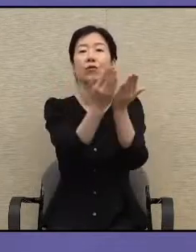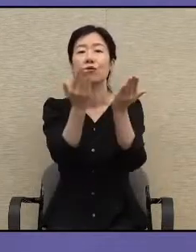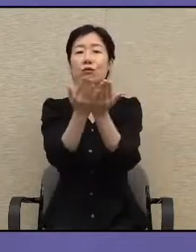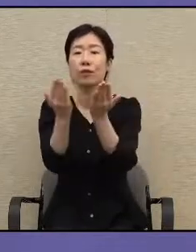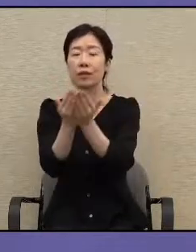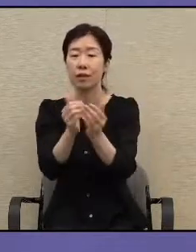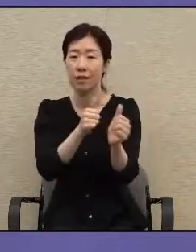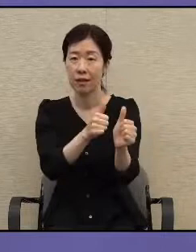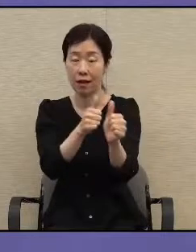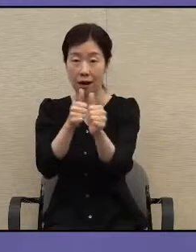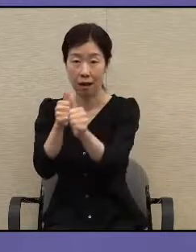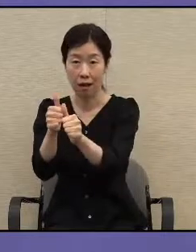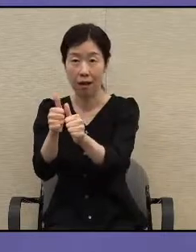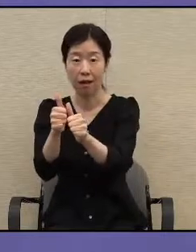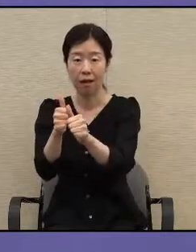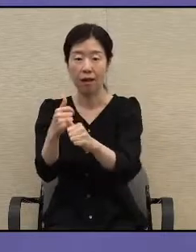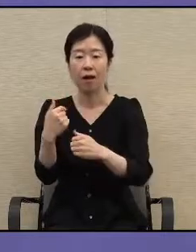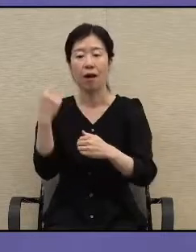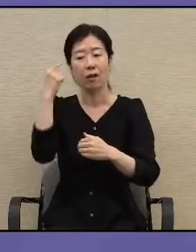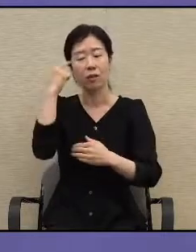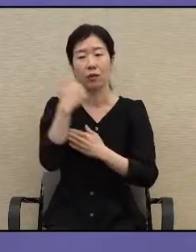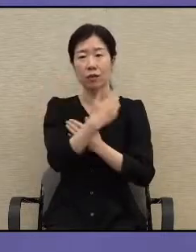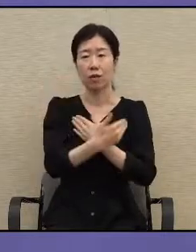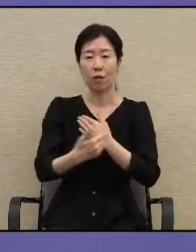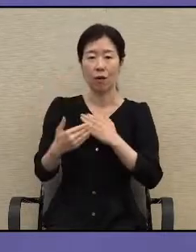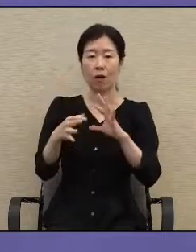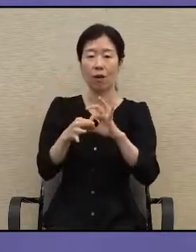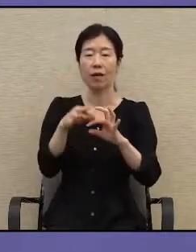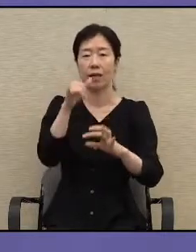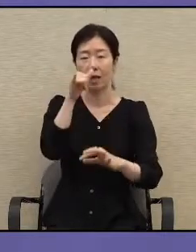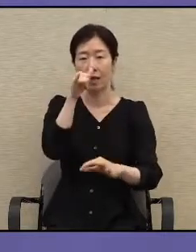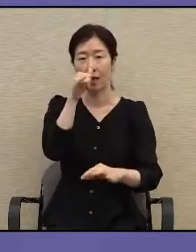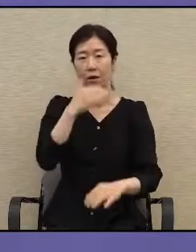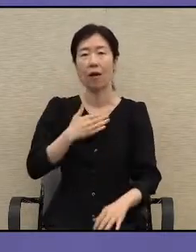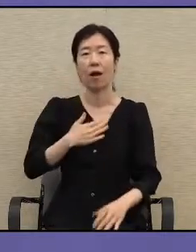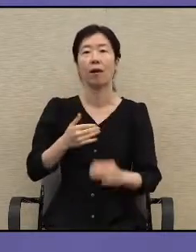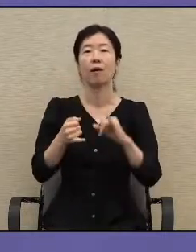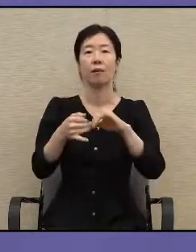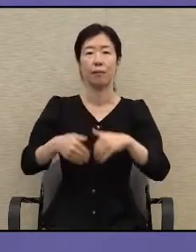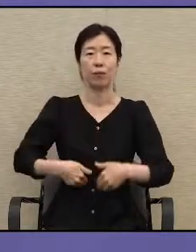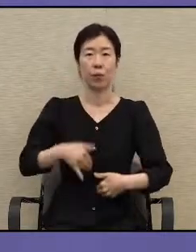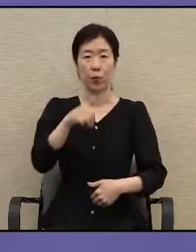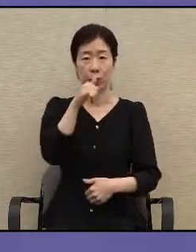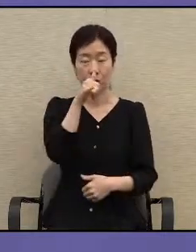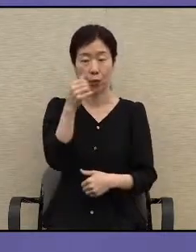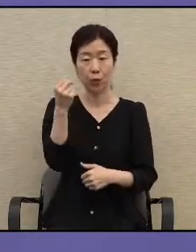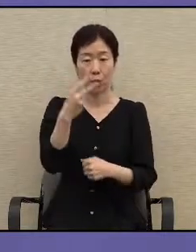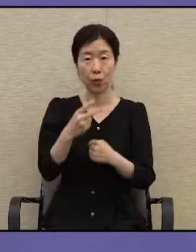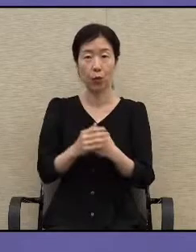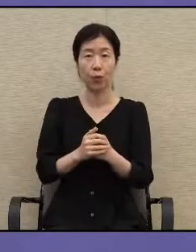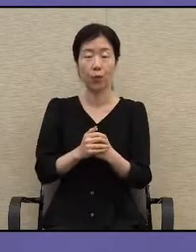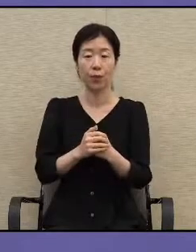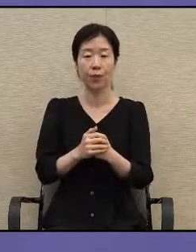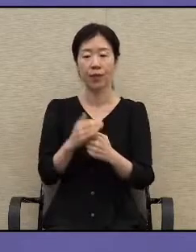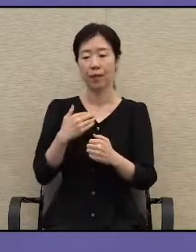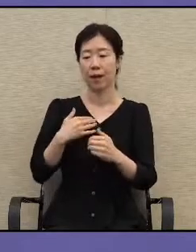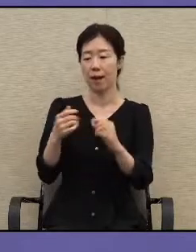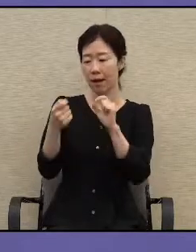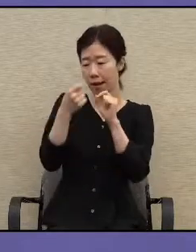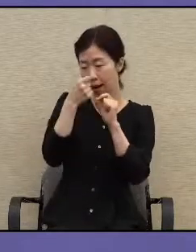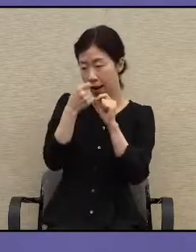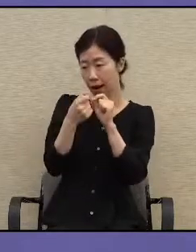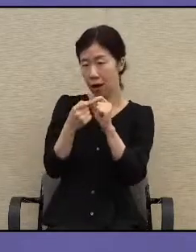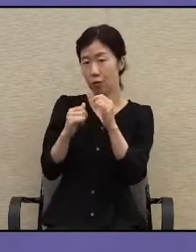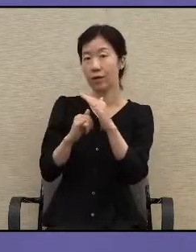해나가는 개념으로 접근을 해야 합니다. 특히 이런 과정에서 생애주기별로 우리가 겪게 되는 우리의 중요한 가족이나 또 내가